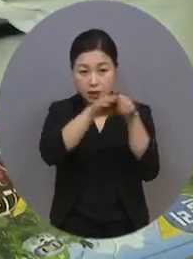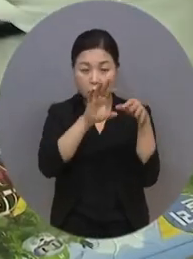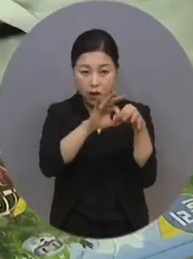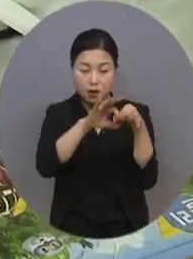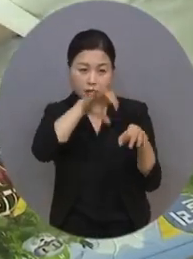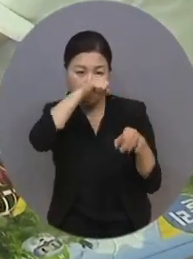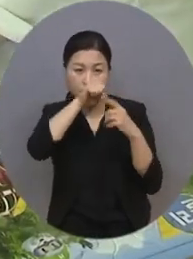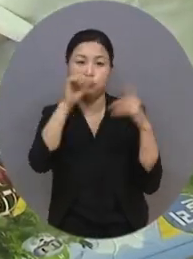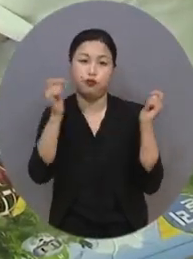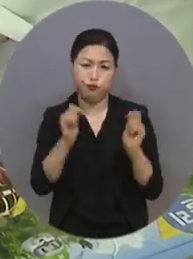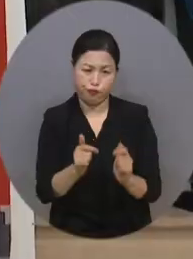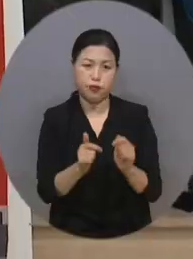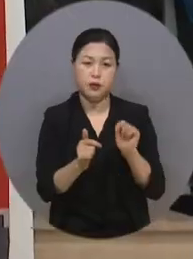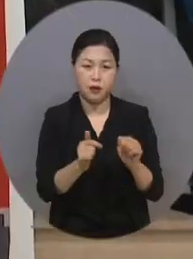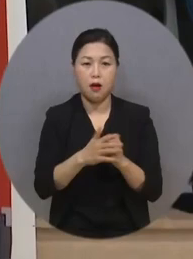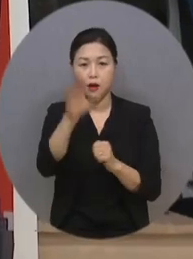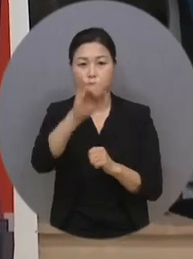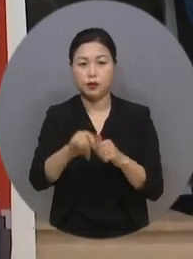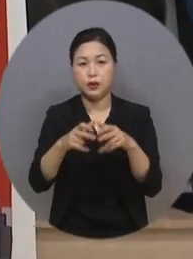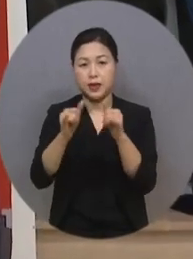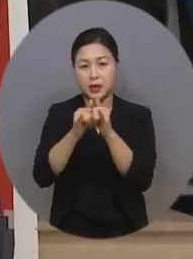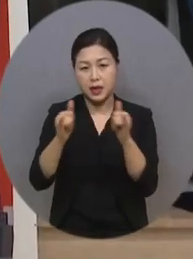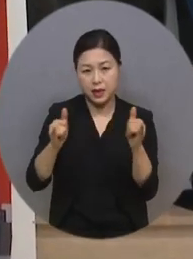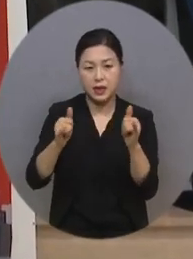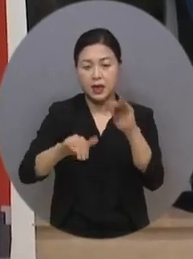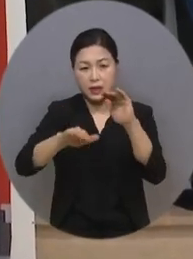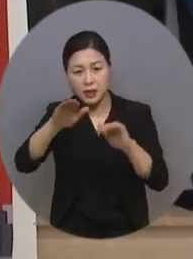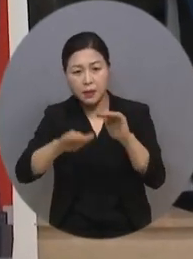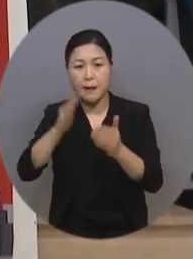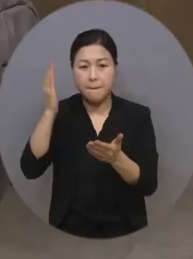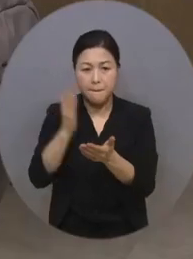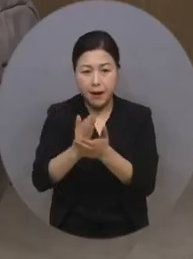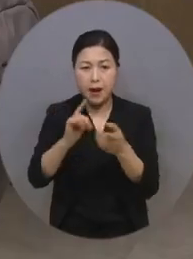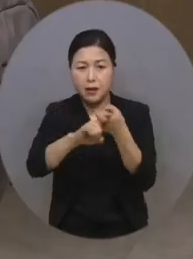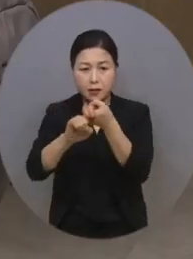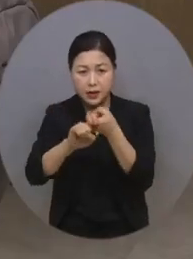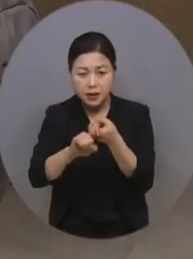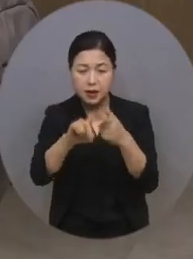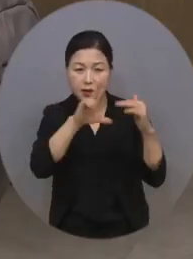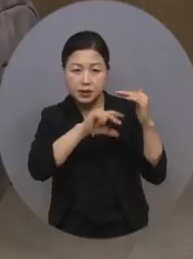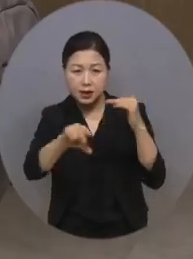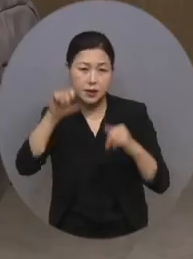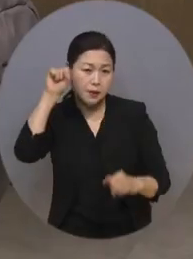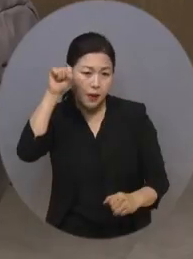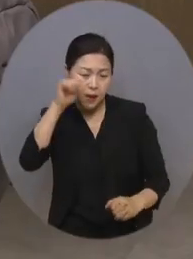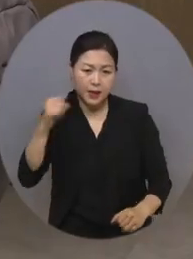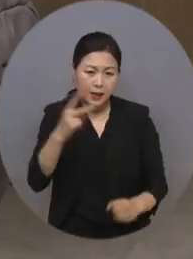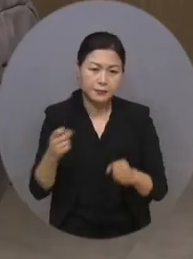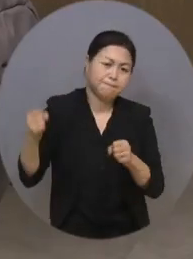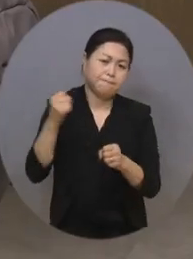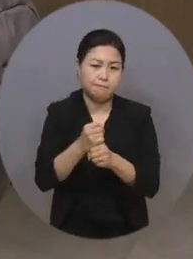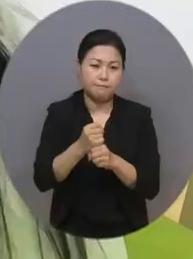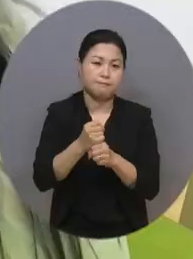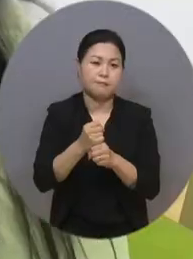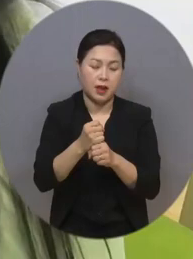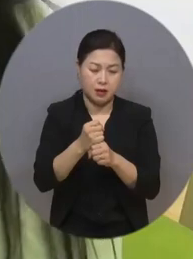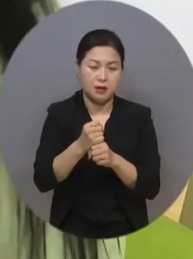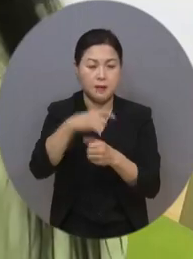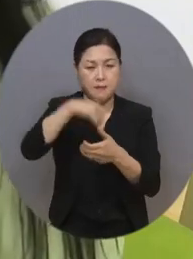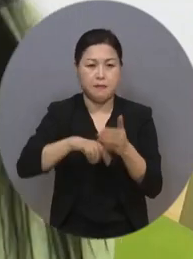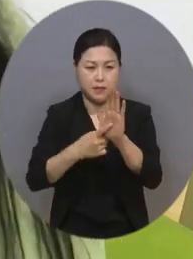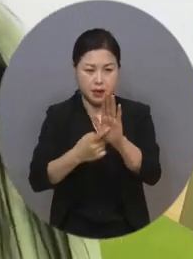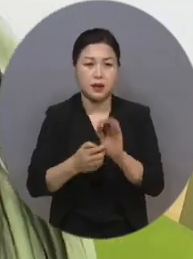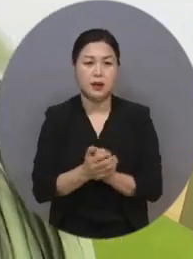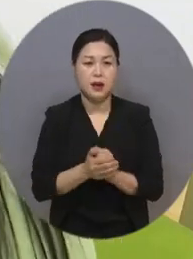예산이 줄어들면서 전국 장애인 차별철폐연대는 지하철 시위 재개 의사를 밝히기도 했습니다.